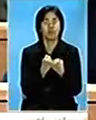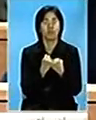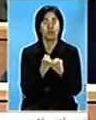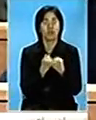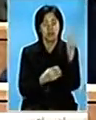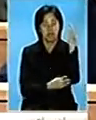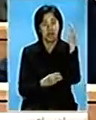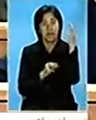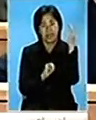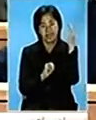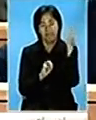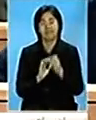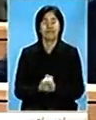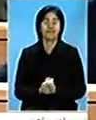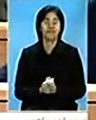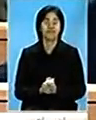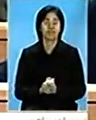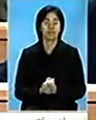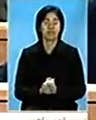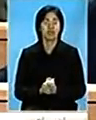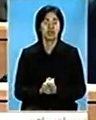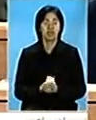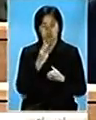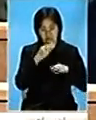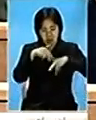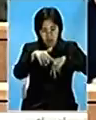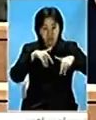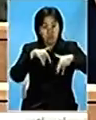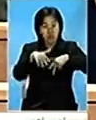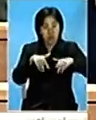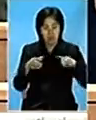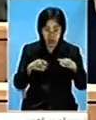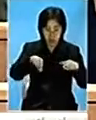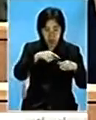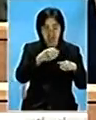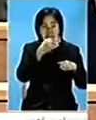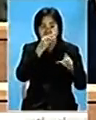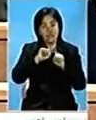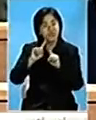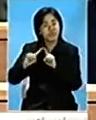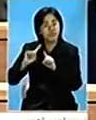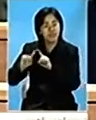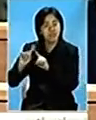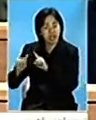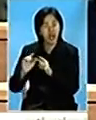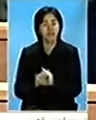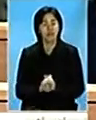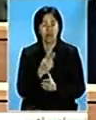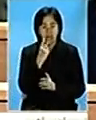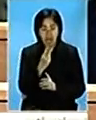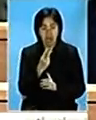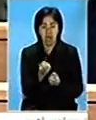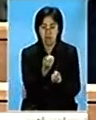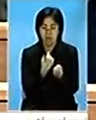มันสำปะหลังก็เห็นภาพประชาชนเขาก็รวมกลุ่มกันในอาชีพต่างๆได้เห็นการสะ